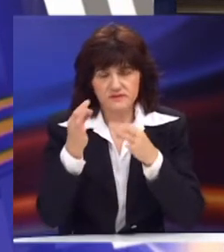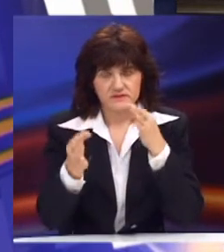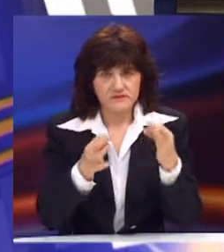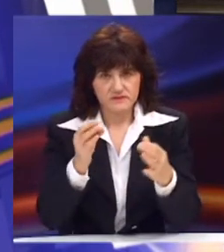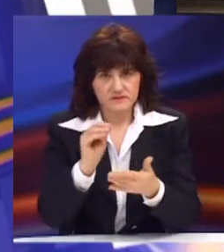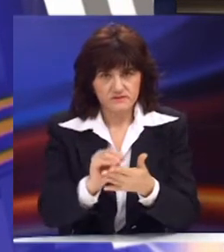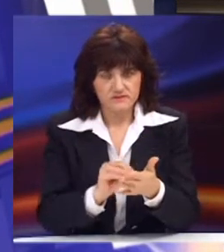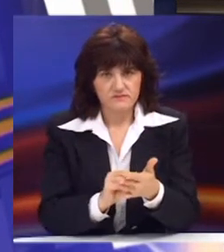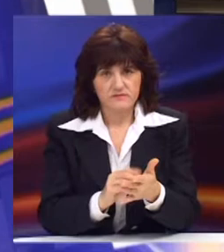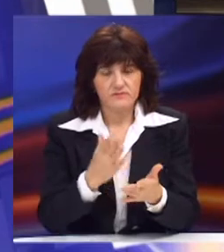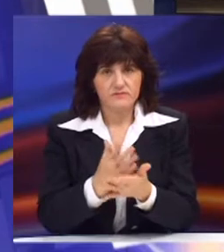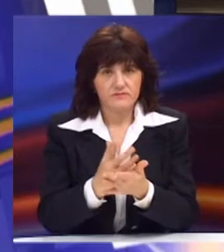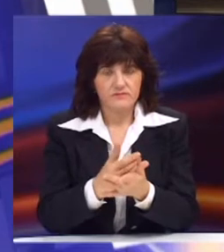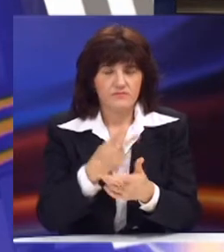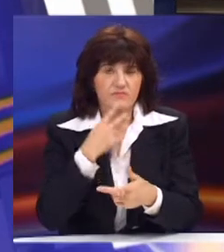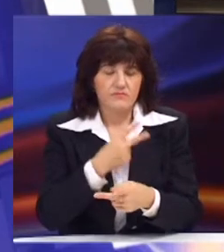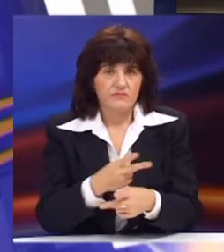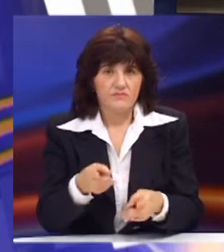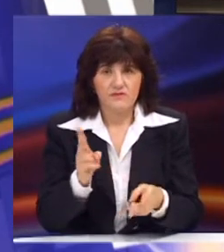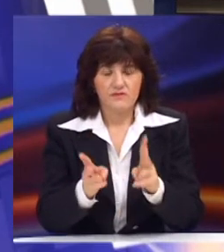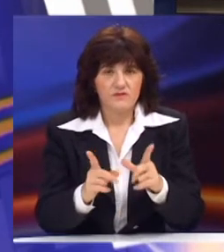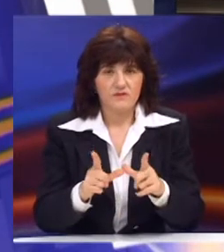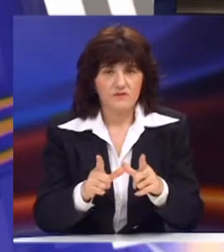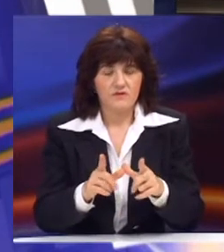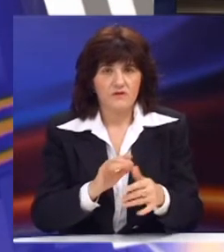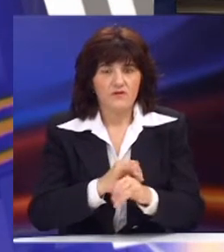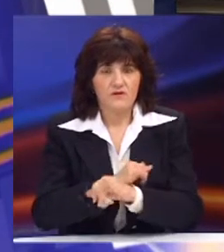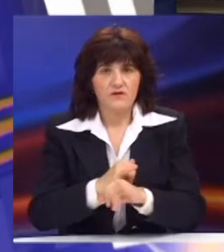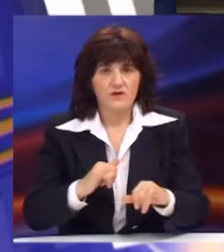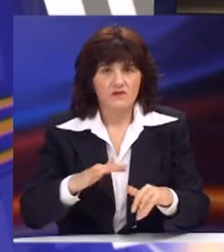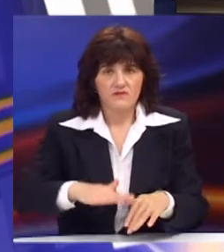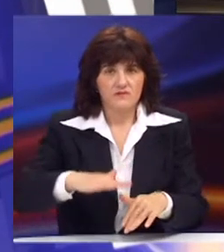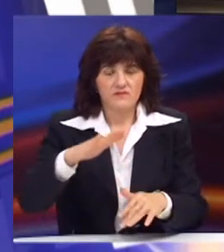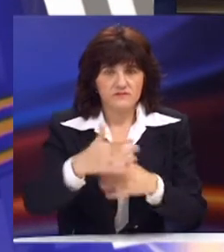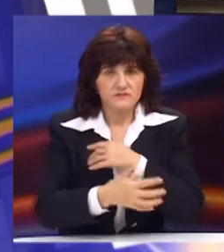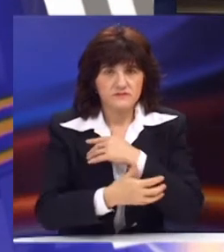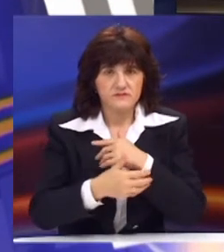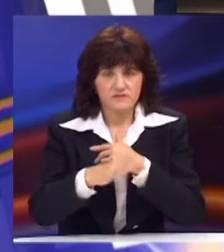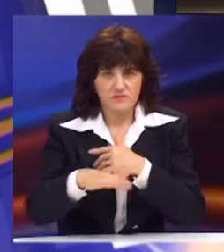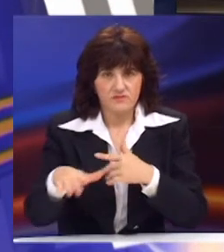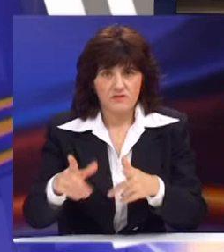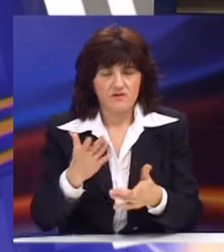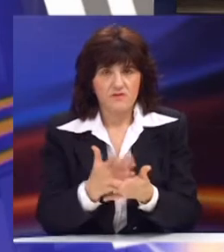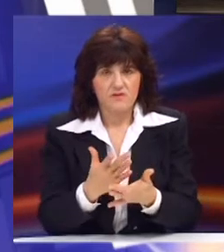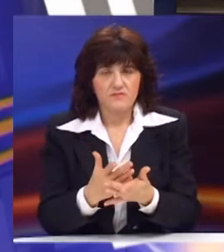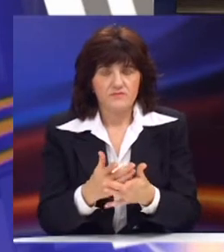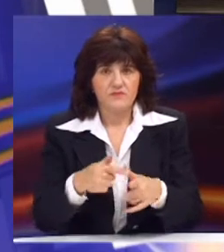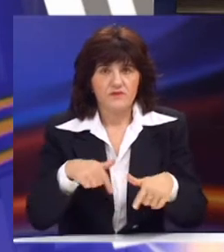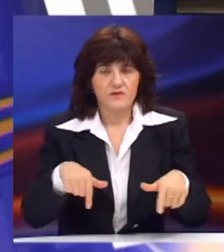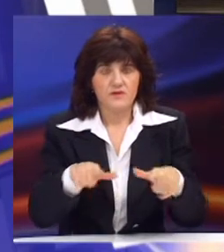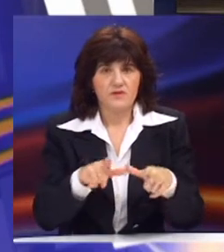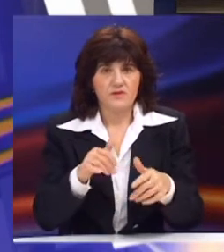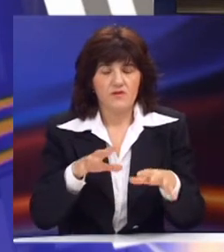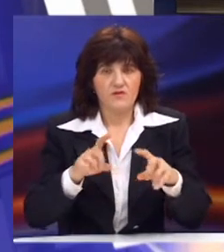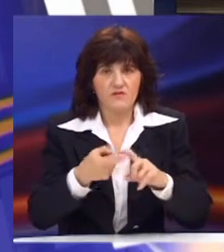populacije. Istraživanje je u okviru projekta Osnaživanje Romkinja za rani razvoj dece sproveo Edukativni centar